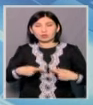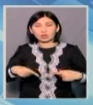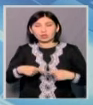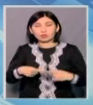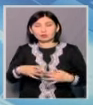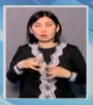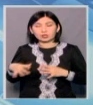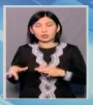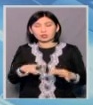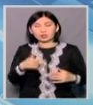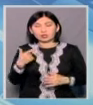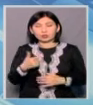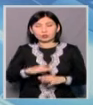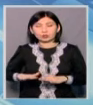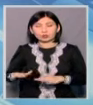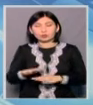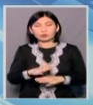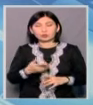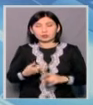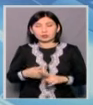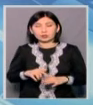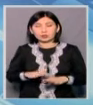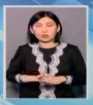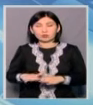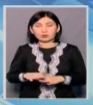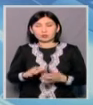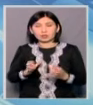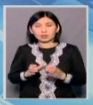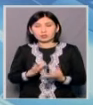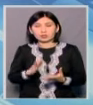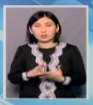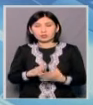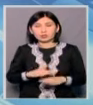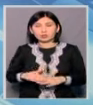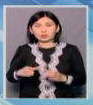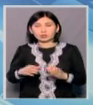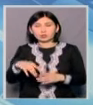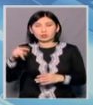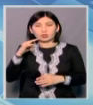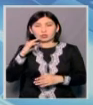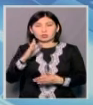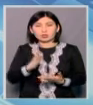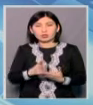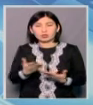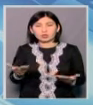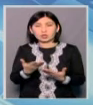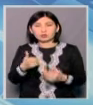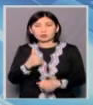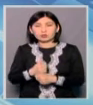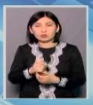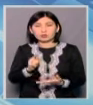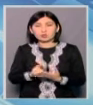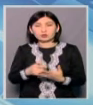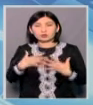Организатор мероприятия – Атырауский областной комитет общественным объединением «Народная партия Казахстана». Какова основная